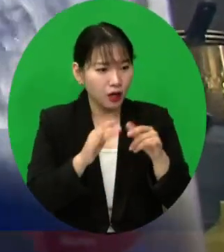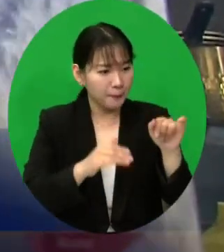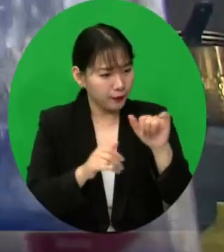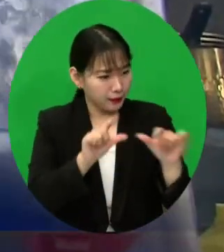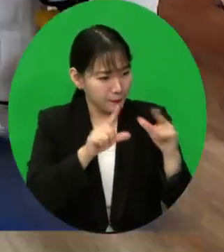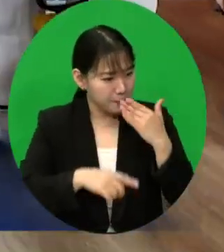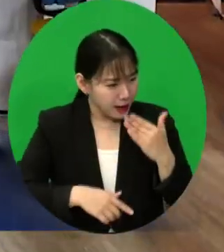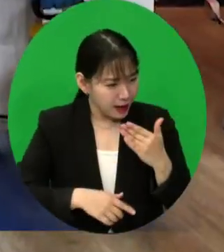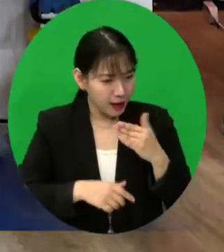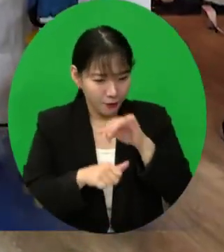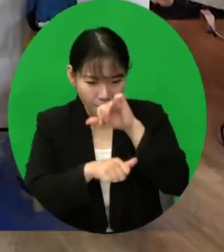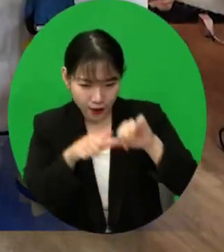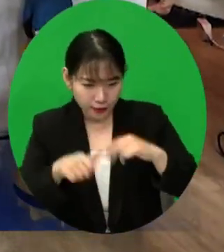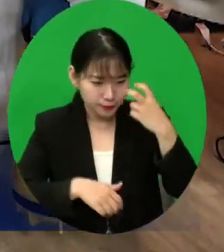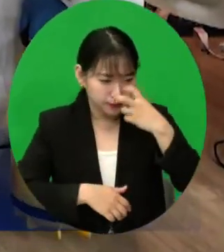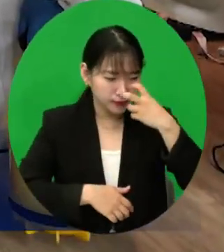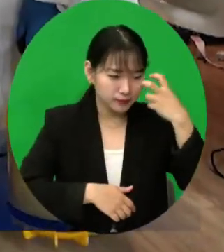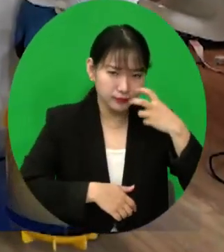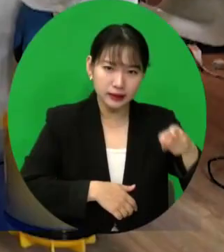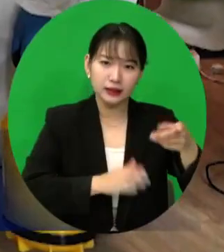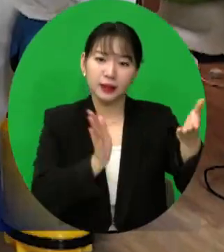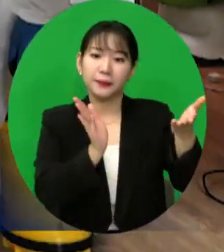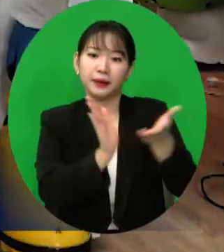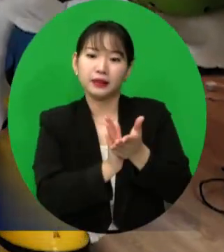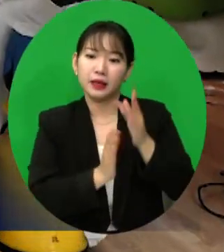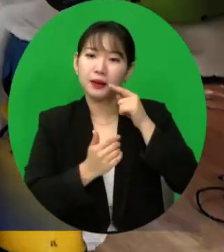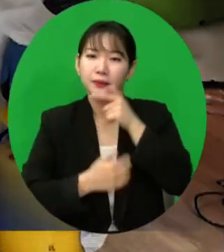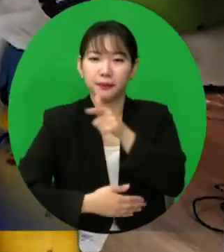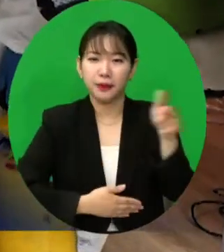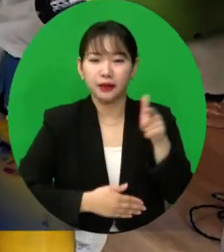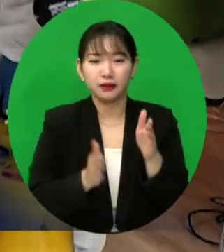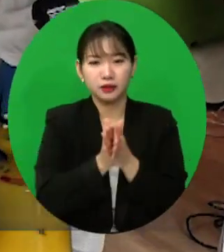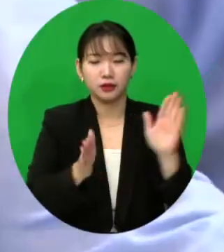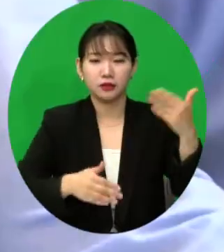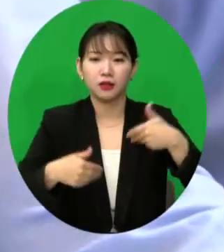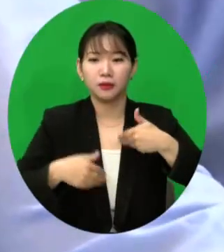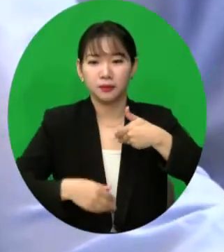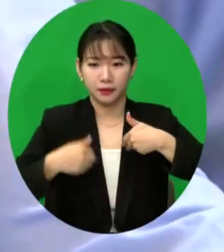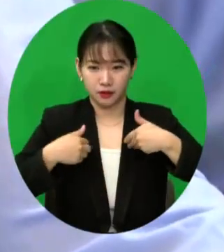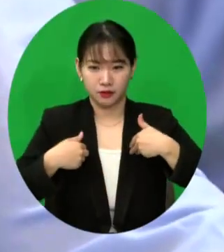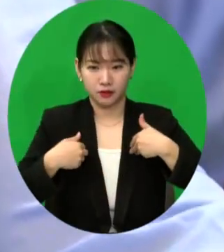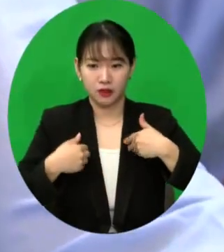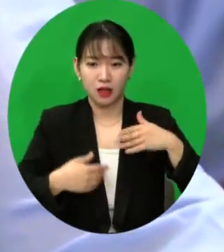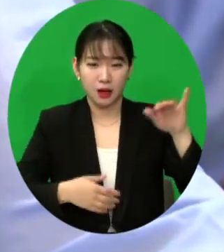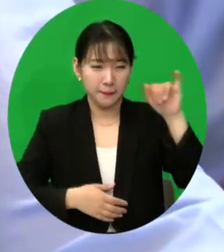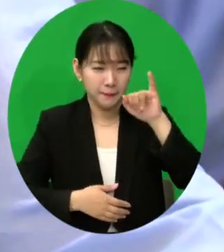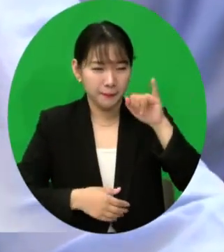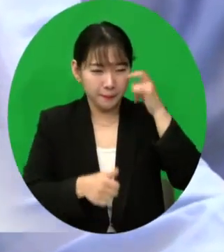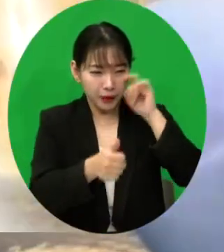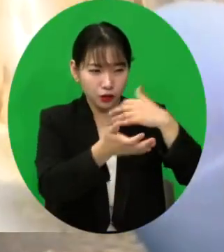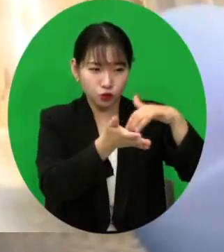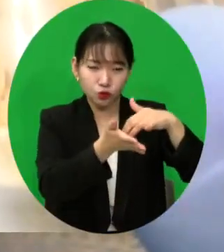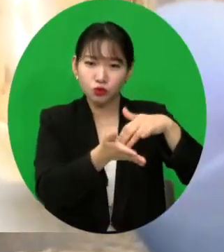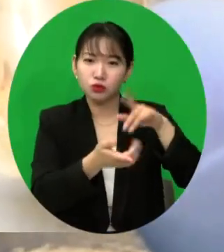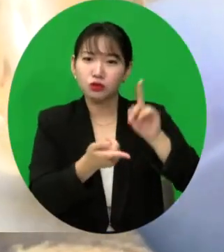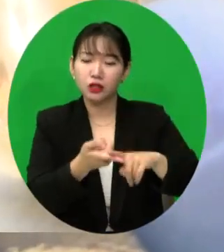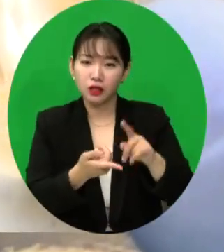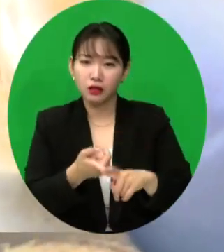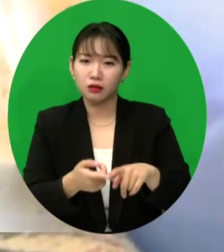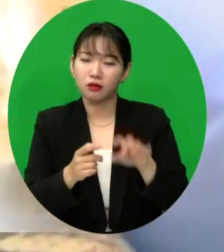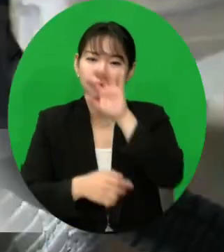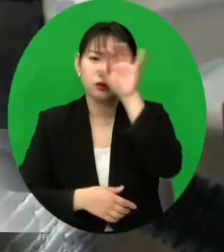만한 그런 것을 면밀히 조사를 해서 거기에 맞춰서 이제 방역이 이루어지고 그래야 돼. 빈대 발견 건수에 대한 의문도 일고